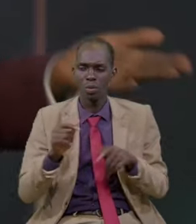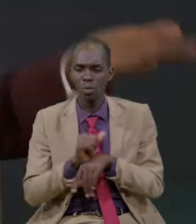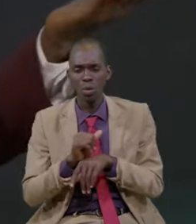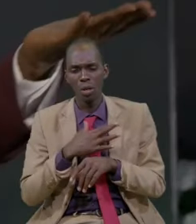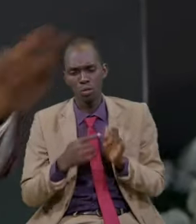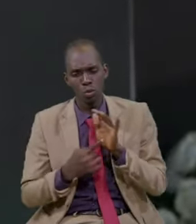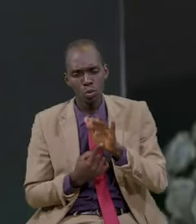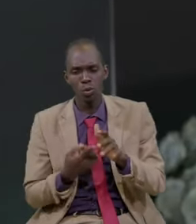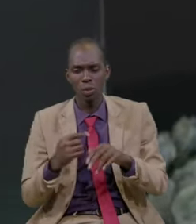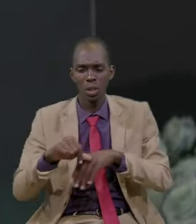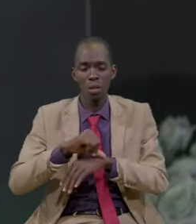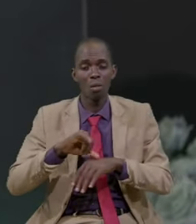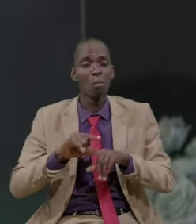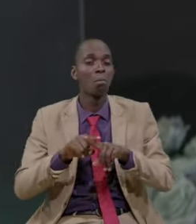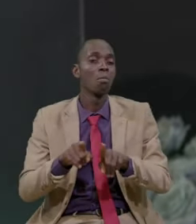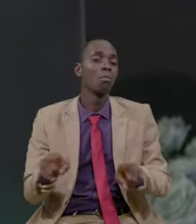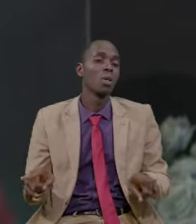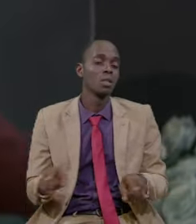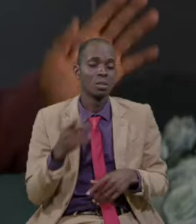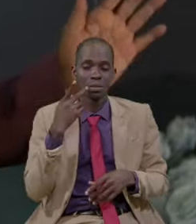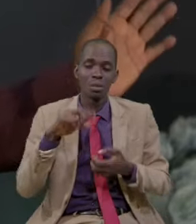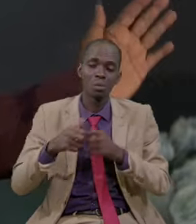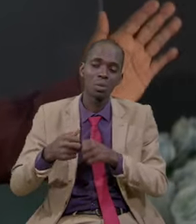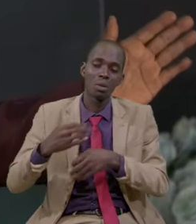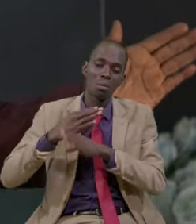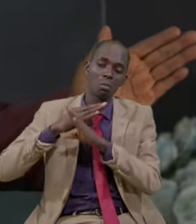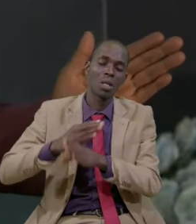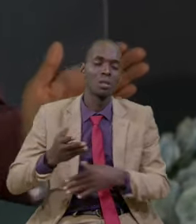l'onction. Regardez la montagne.